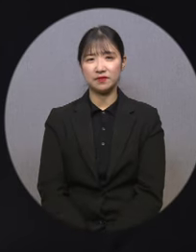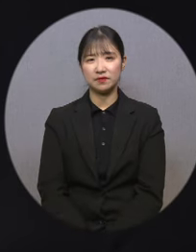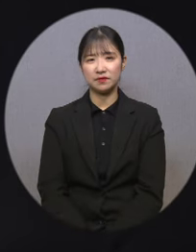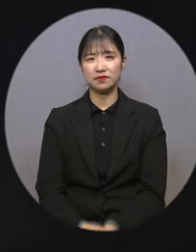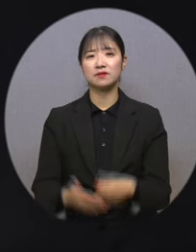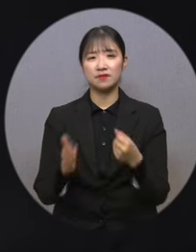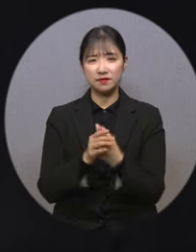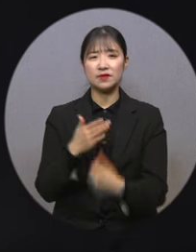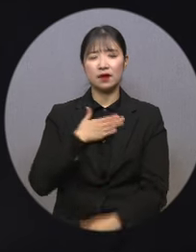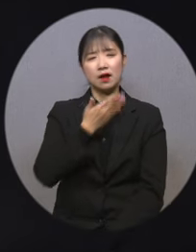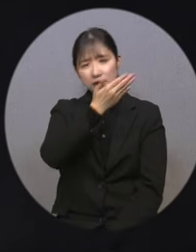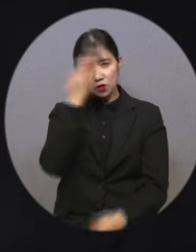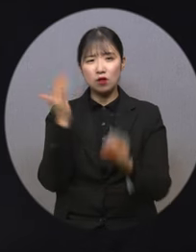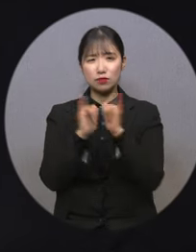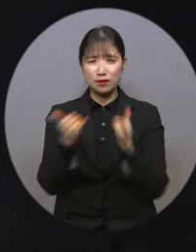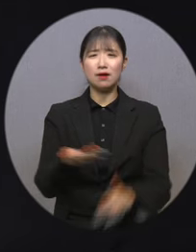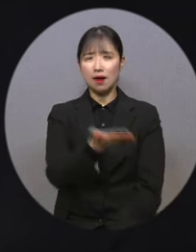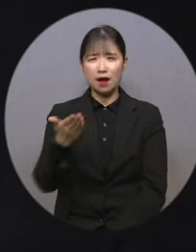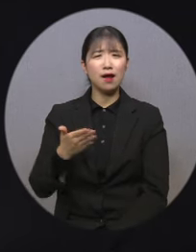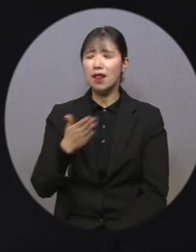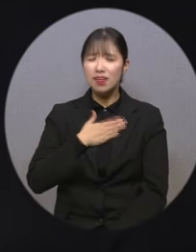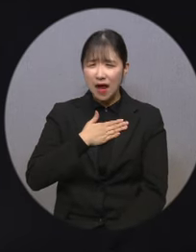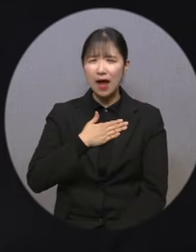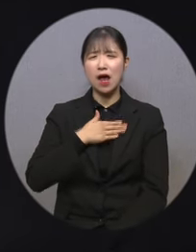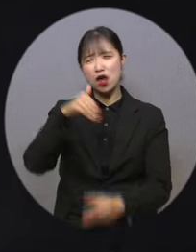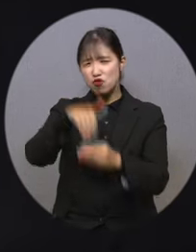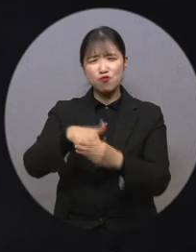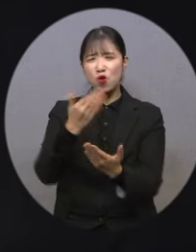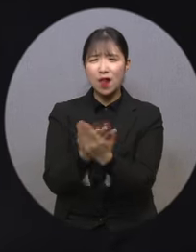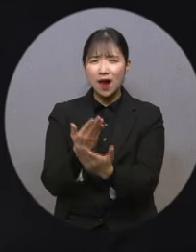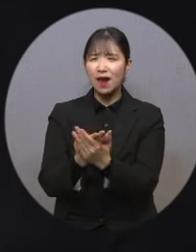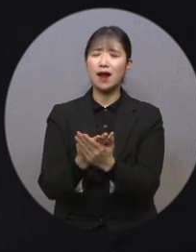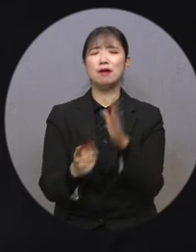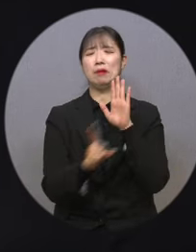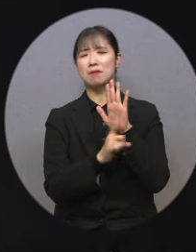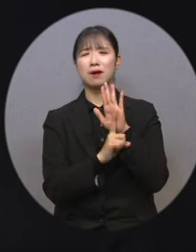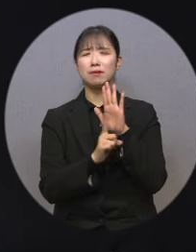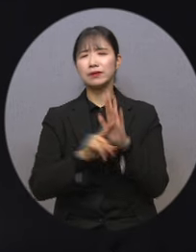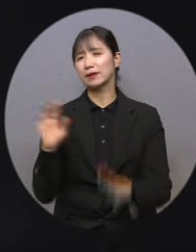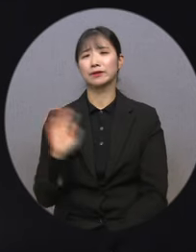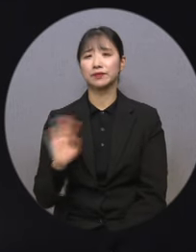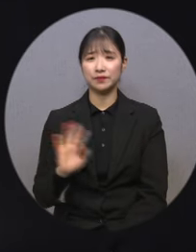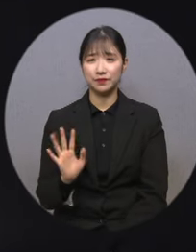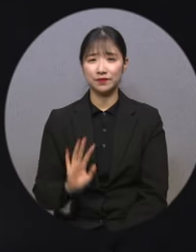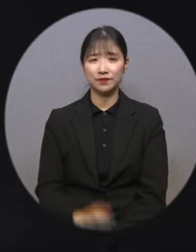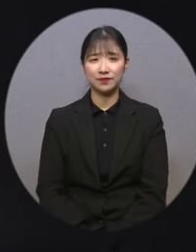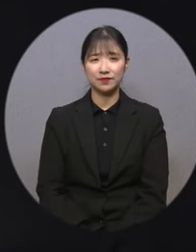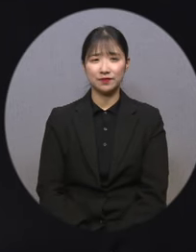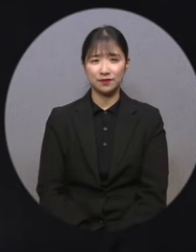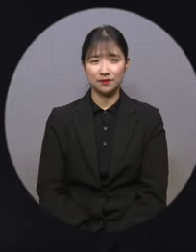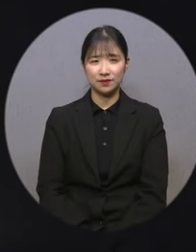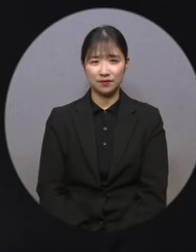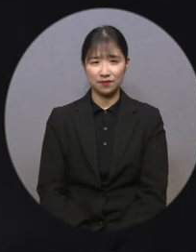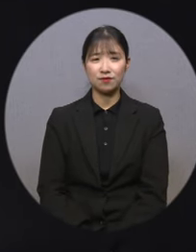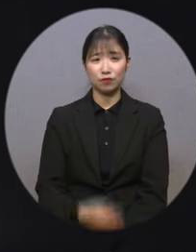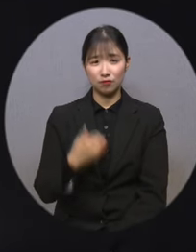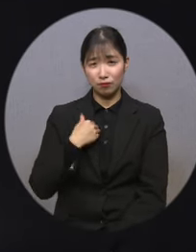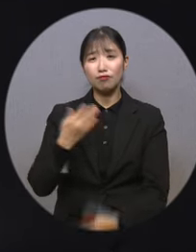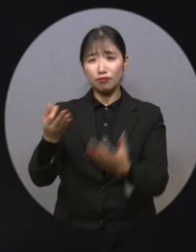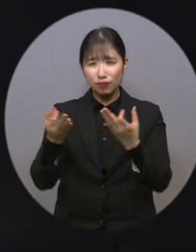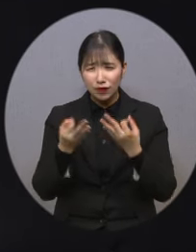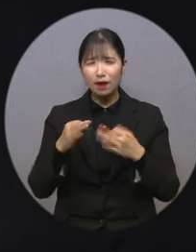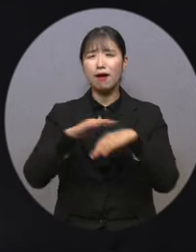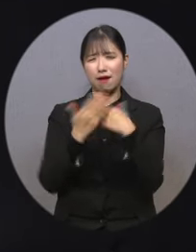그래서 나는 젊은이들에게 내 찍어달라 안 해요. 선전 안 합니다. 그동안 저를 지켜봤잖아요.